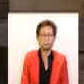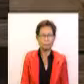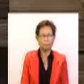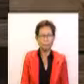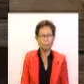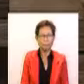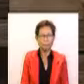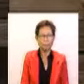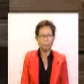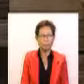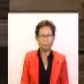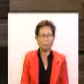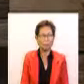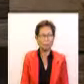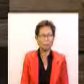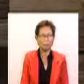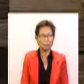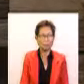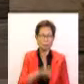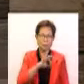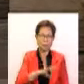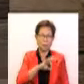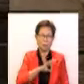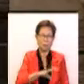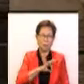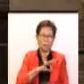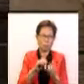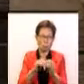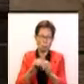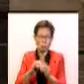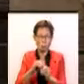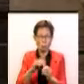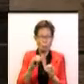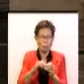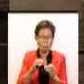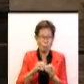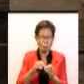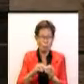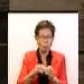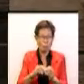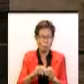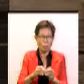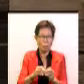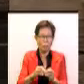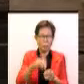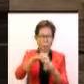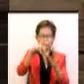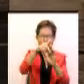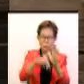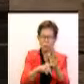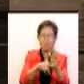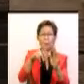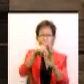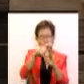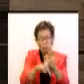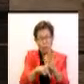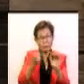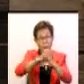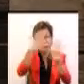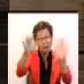So I think again, you know, with more clarity in terms of policies from the government, you